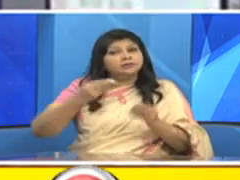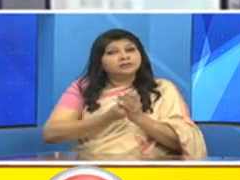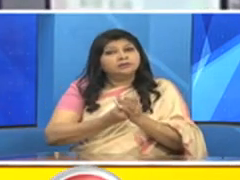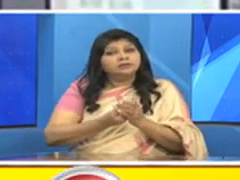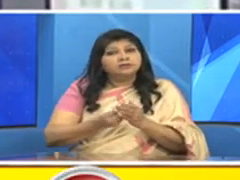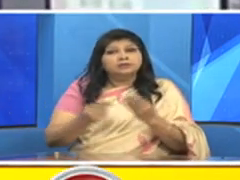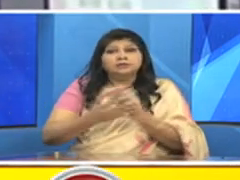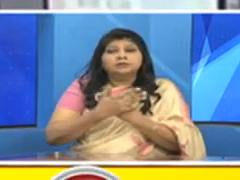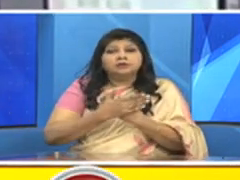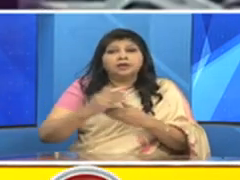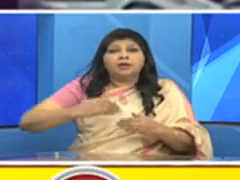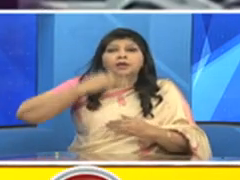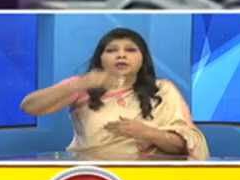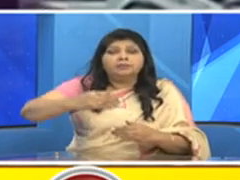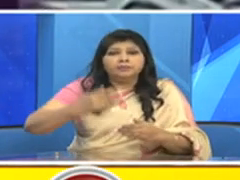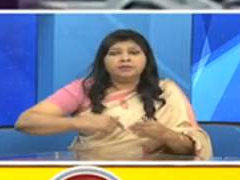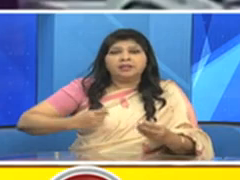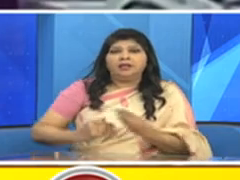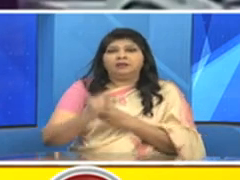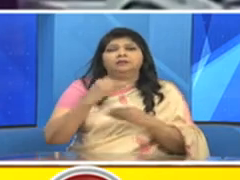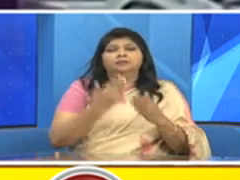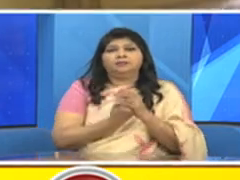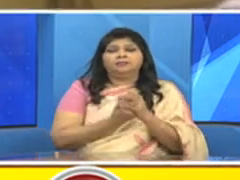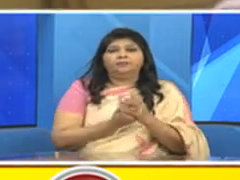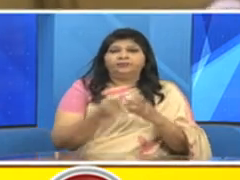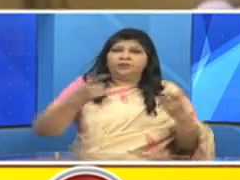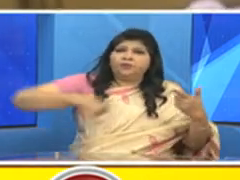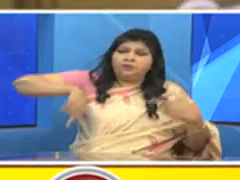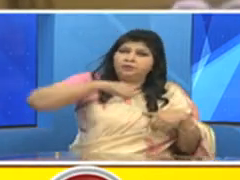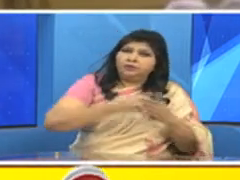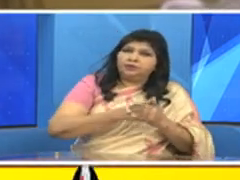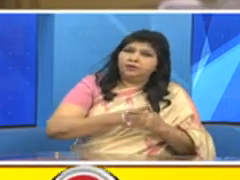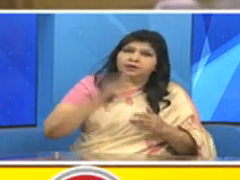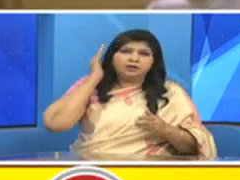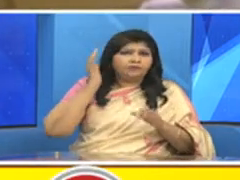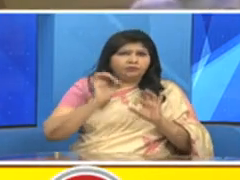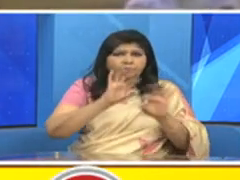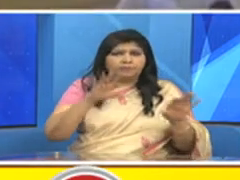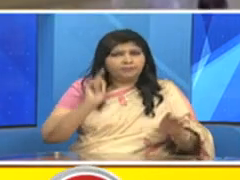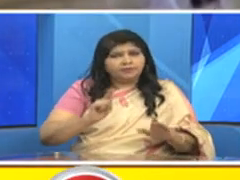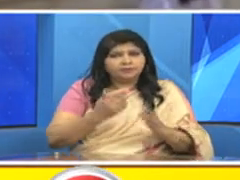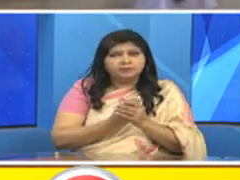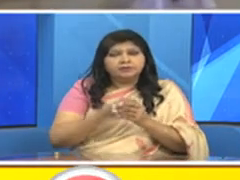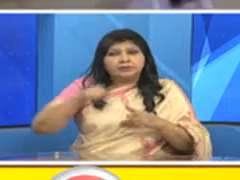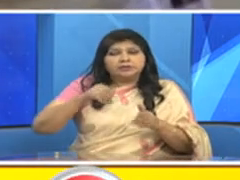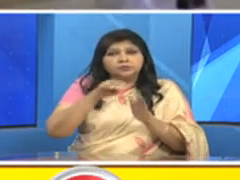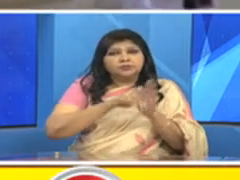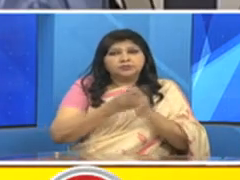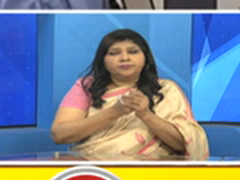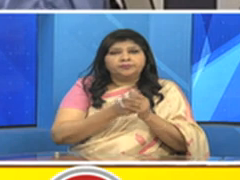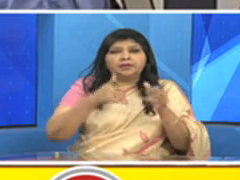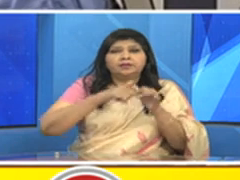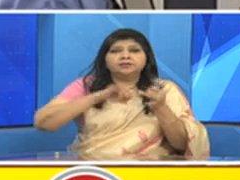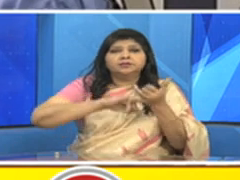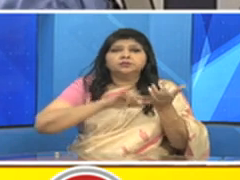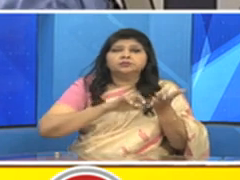यह एक मील का पत्थर साबित होगा। साथियों, आपको पता ही होगा, इस मिशन में